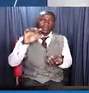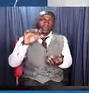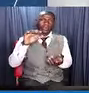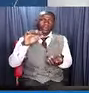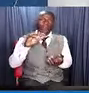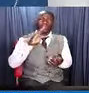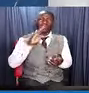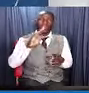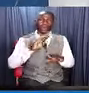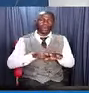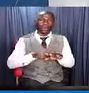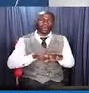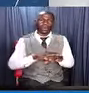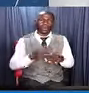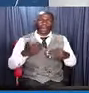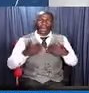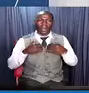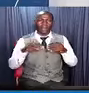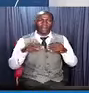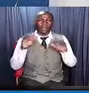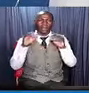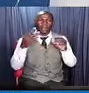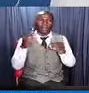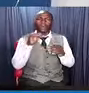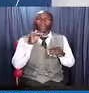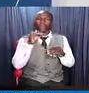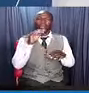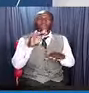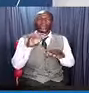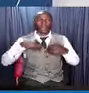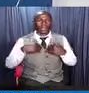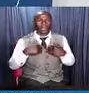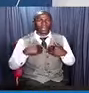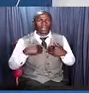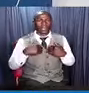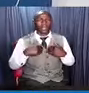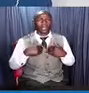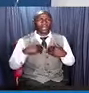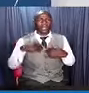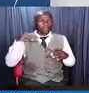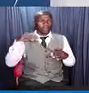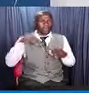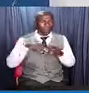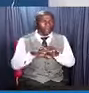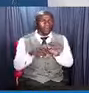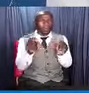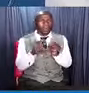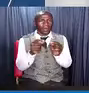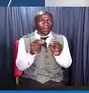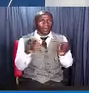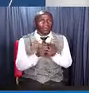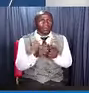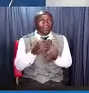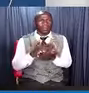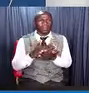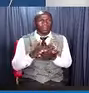them to be good. Uwe na kufundisha kusikochoka. You should be teaching without tiring. Haya unayoingia uchungu na mwenzako. Whatever you are bitter with your partner.